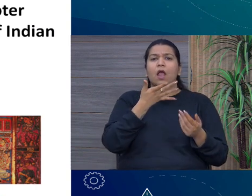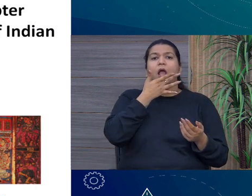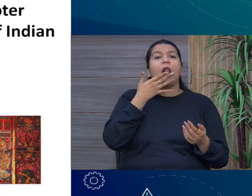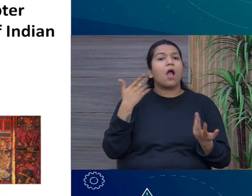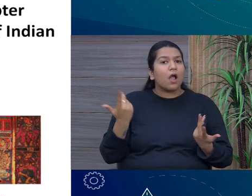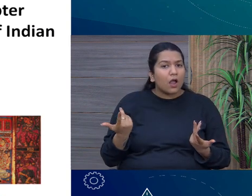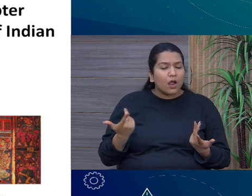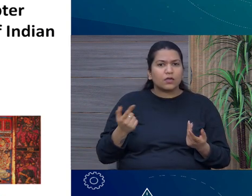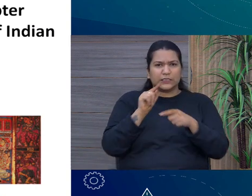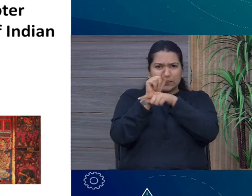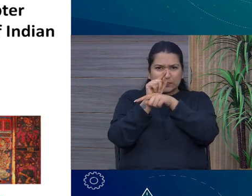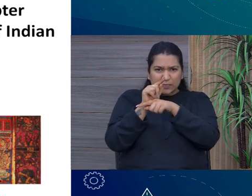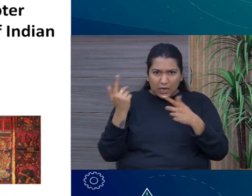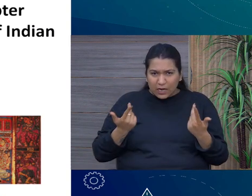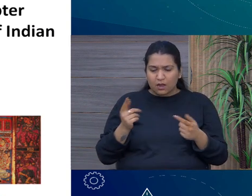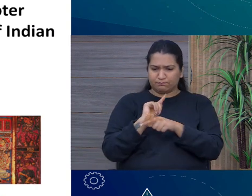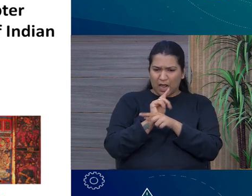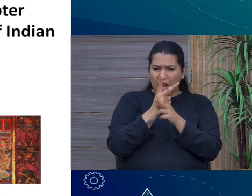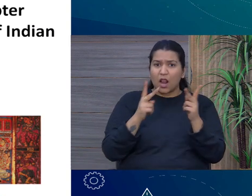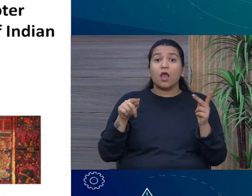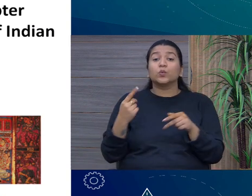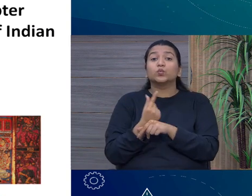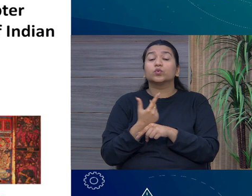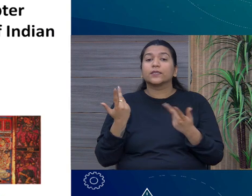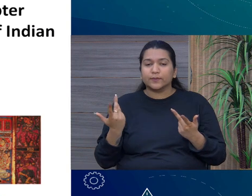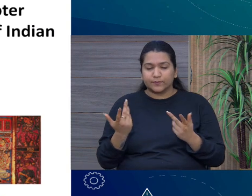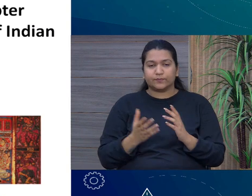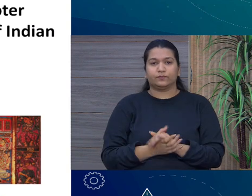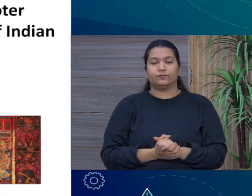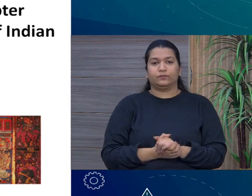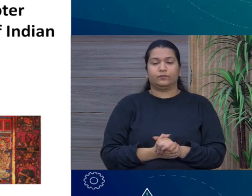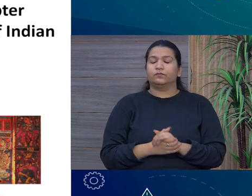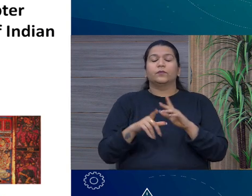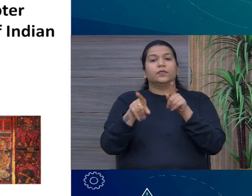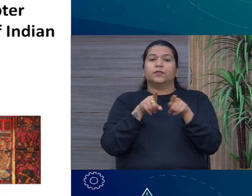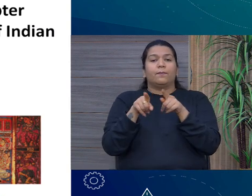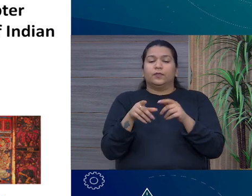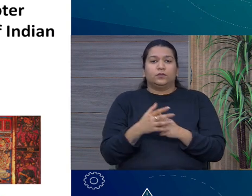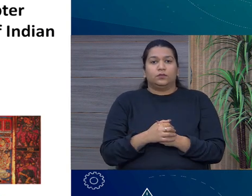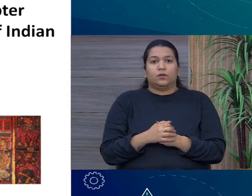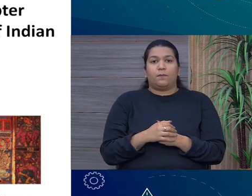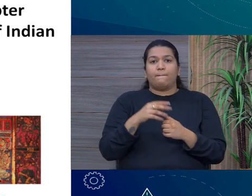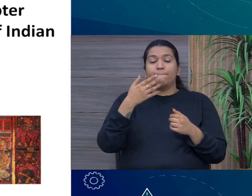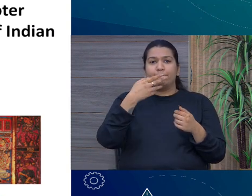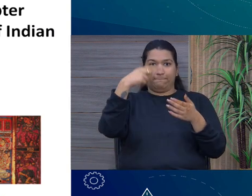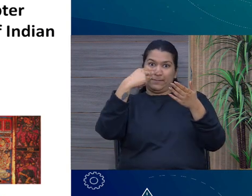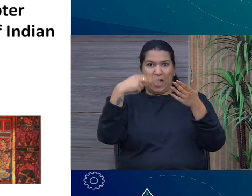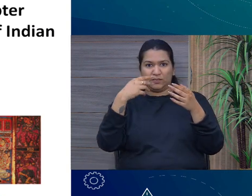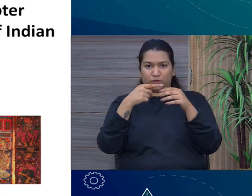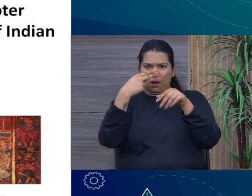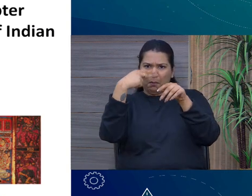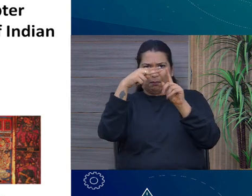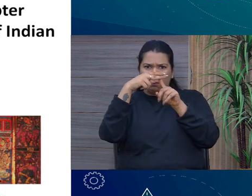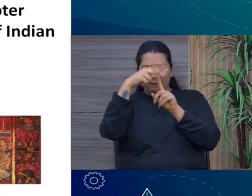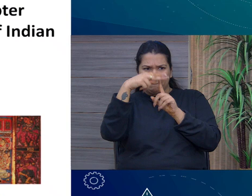क्या चीज़ें उपयोग में ली हैं, वो बात करते हैं टूल्स की। जैसे कि मैं बताऊं, अगर फॉर एग्जांपल ब्रश, कलर्स हो गए हमारे, पेंसिल्स हो